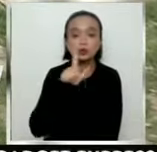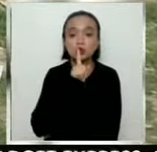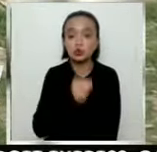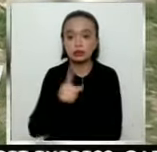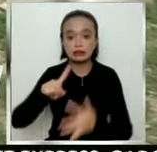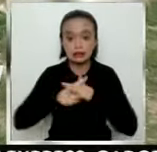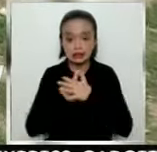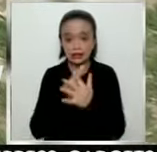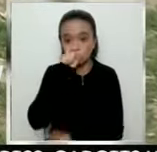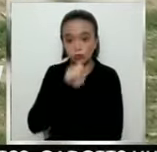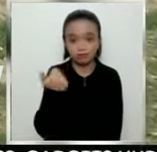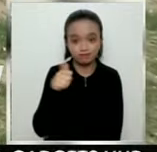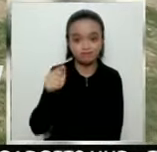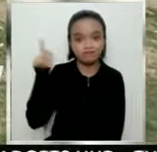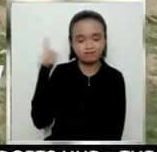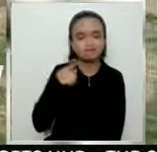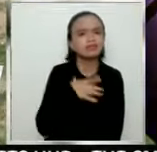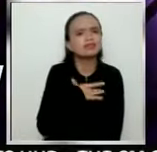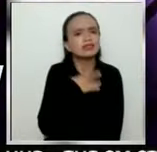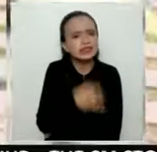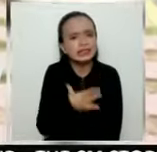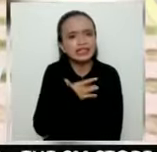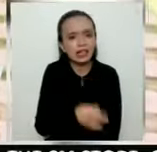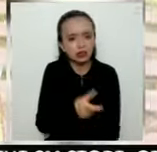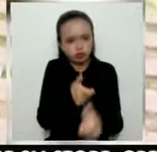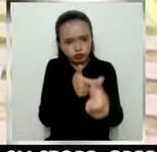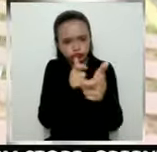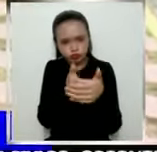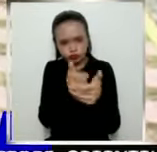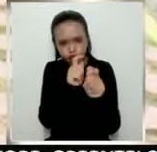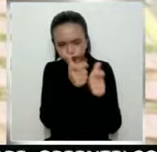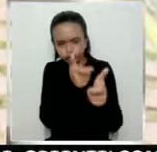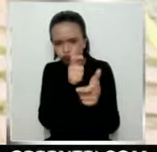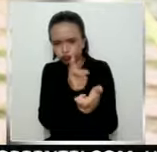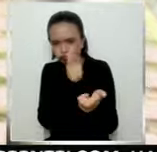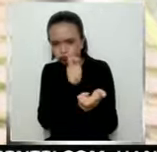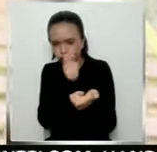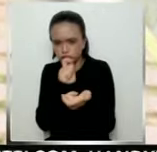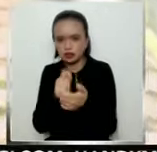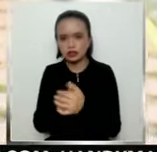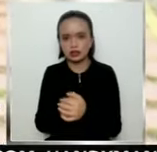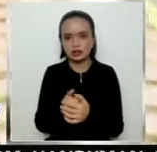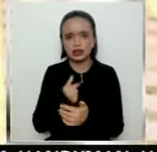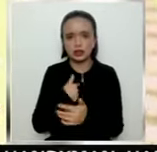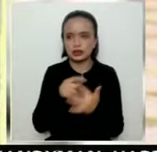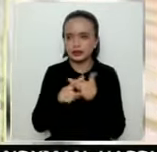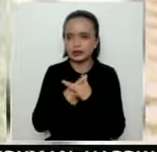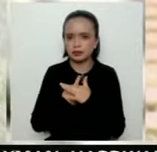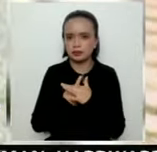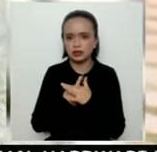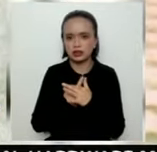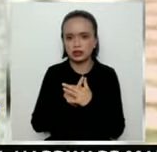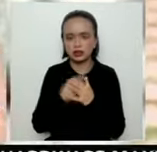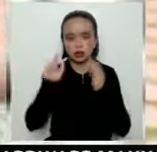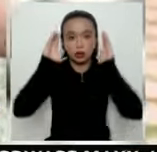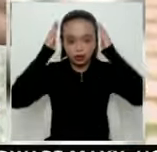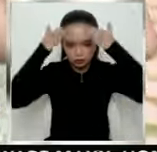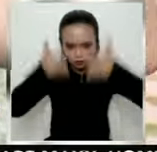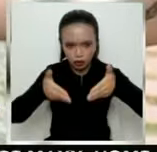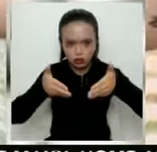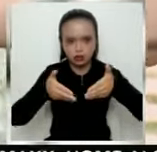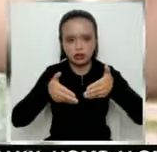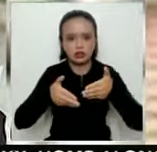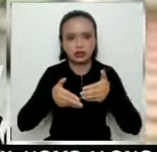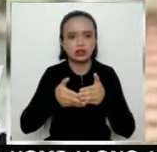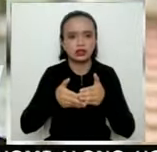old, hilig na ni Kylie ang firing. It's like when I'm painting. I'm just so focused in one thing, lahat, everything